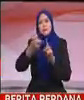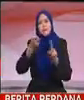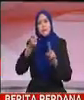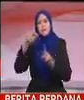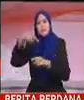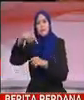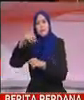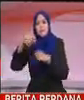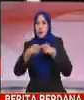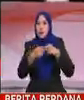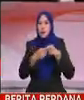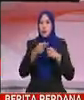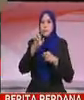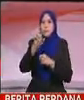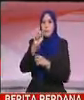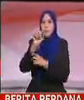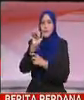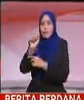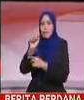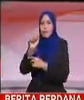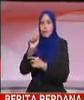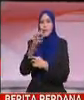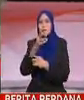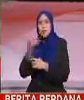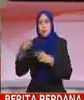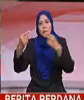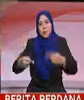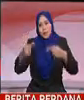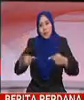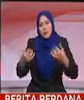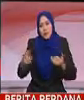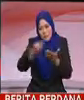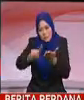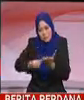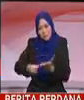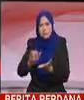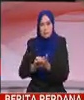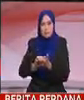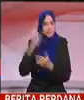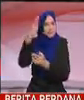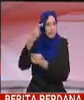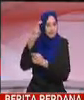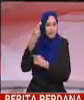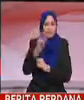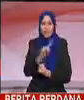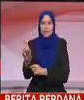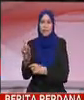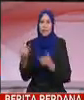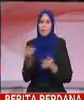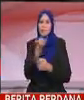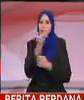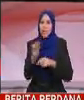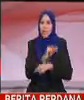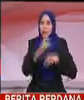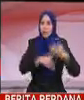Raya Muhammad hussaini Faris Muhammad Horta denganmu Jahan bahwa permohonan semakan itu tidak berasas kerana Ia adalah penyalahgunaan